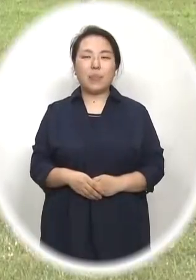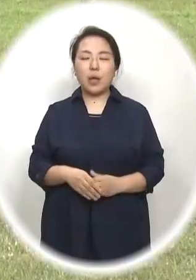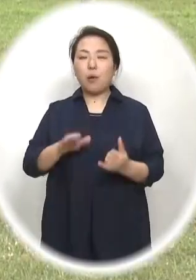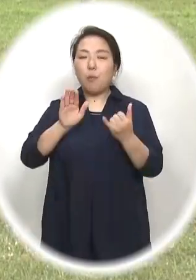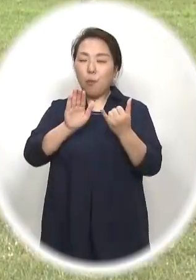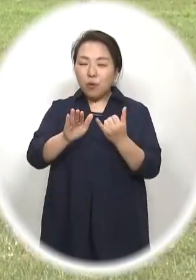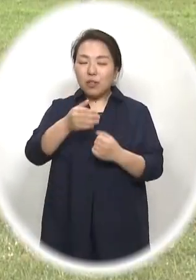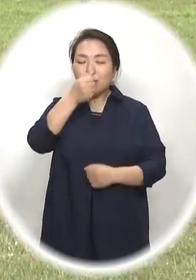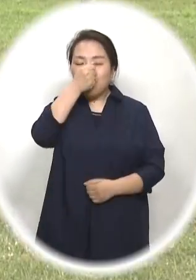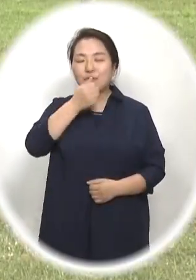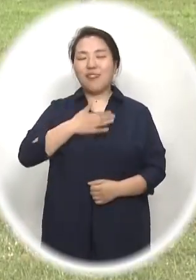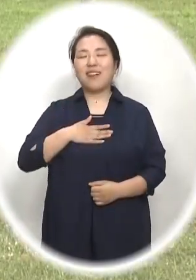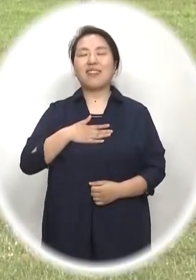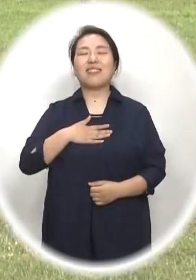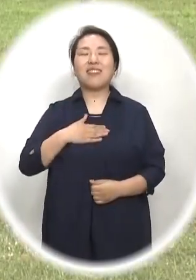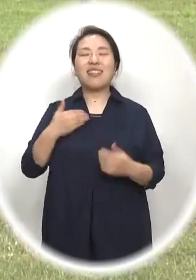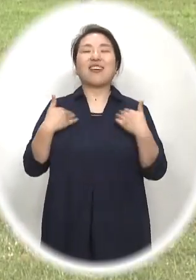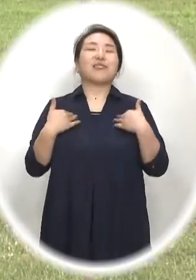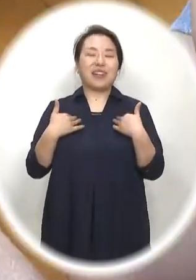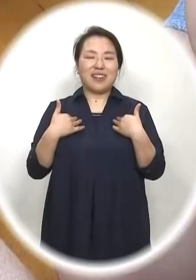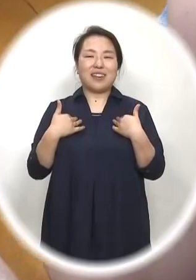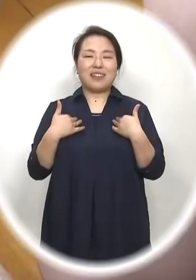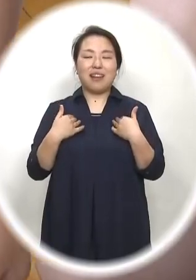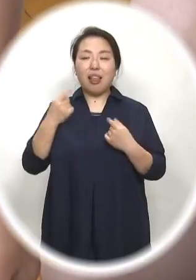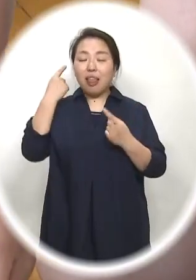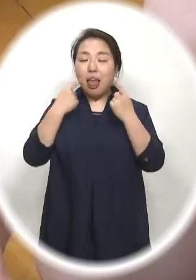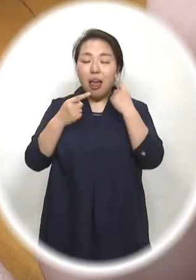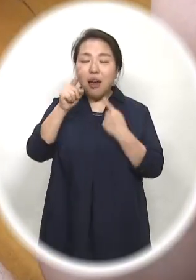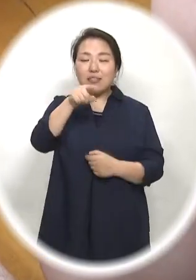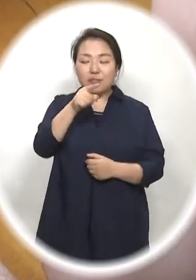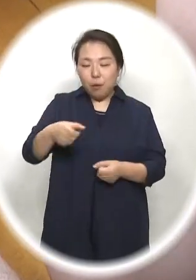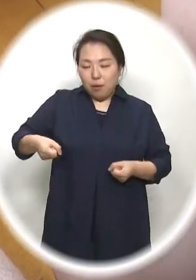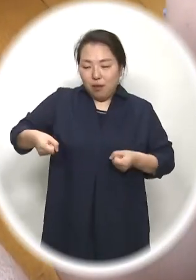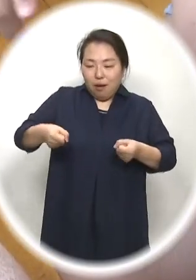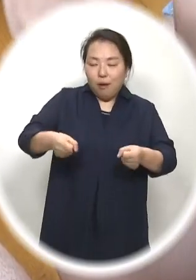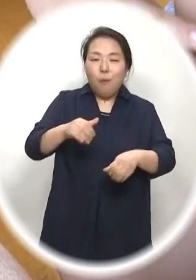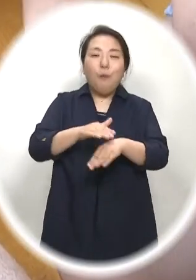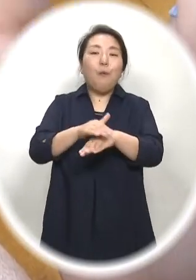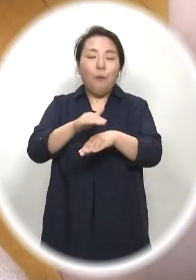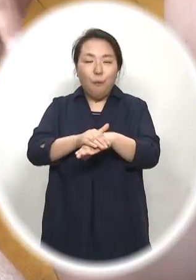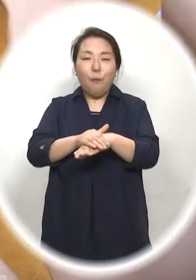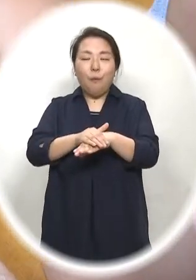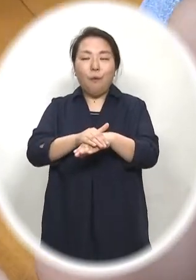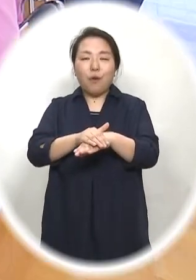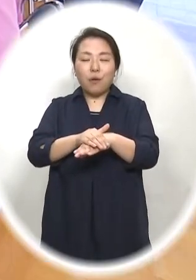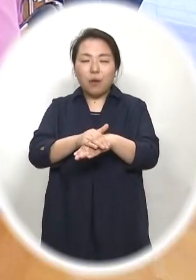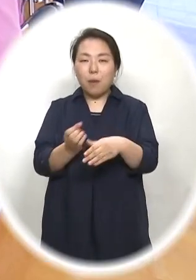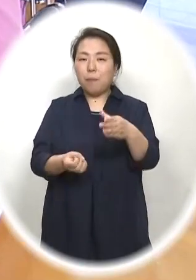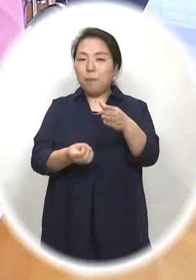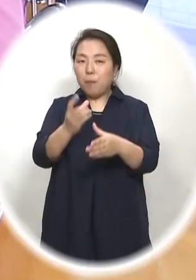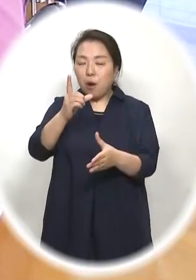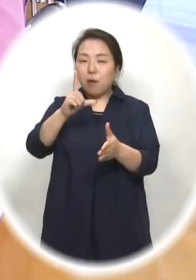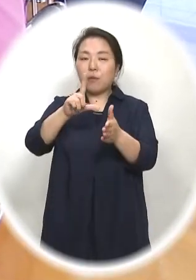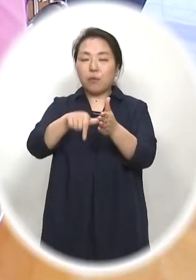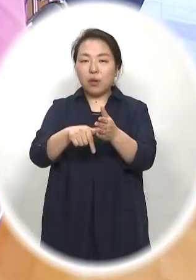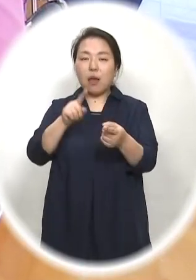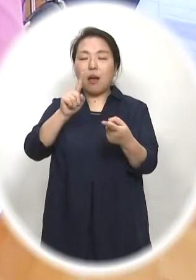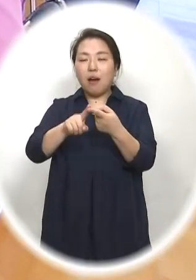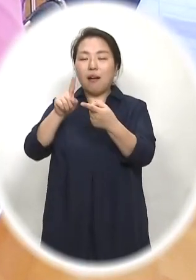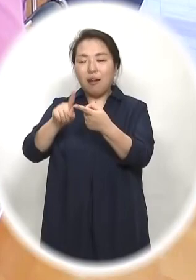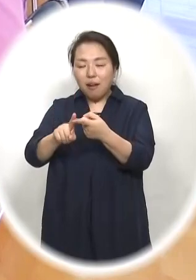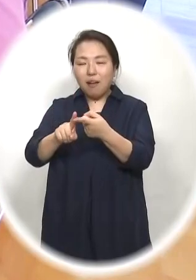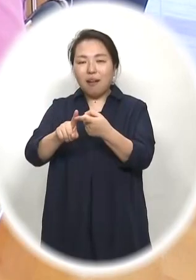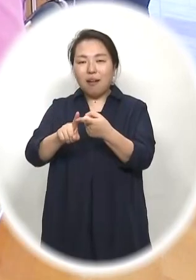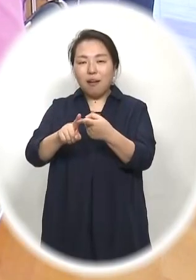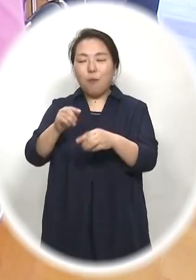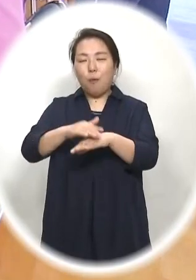防災のことはよく分かって楽しかったです。怪我人とかの担架で運ぶ方法とか、起きた時にどういう